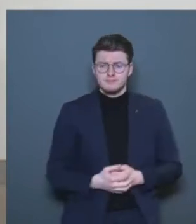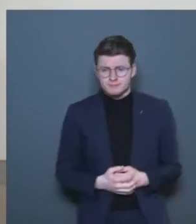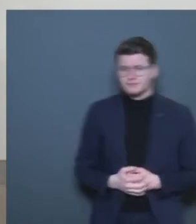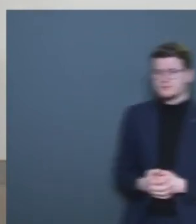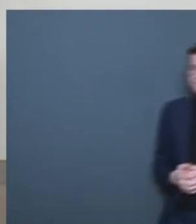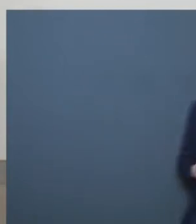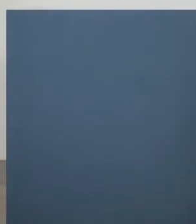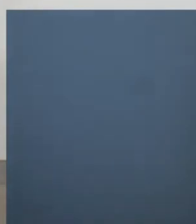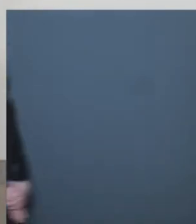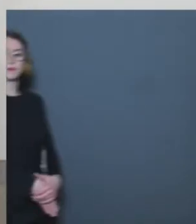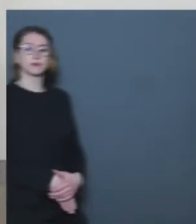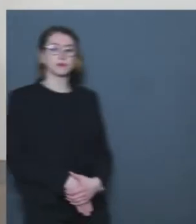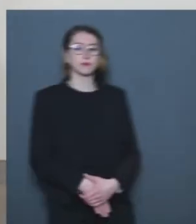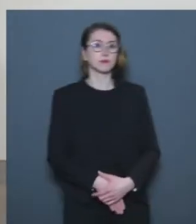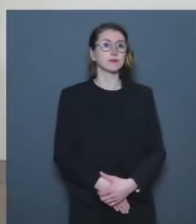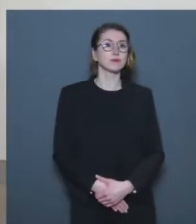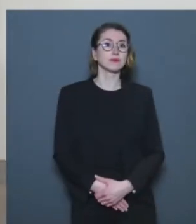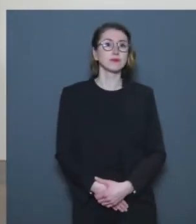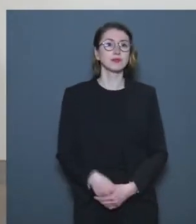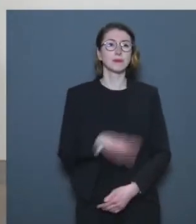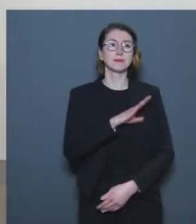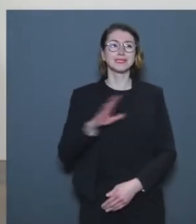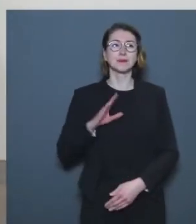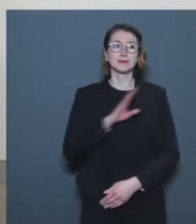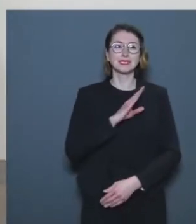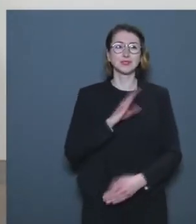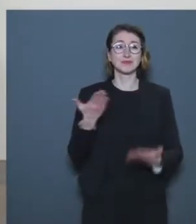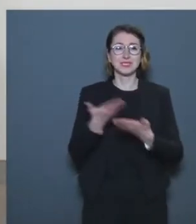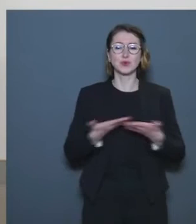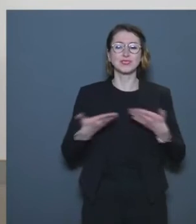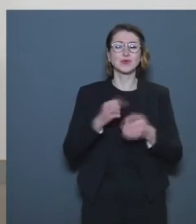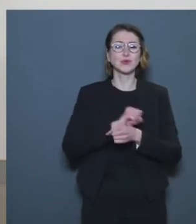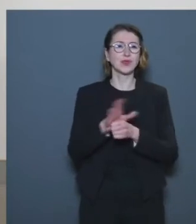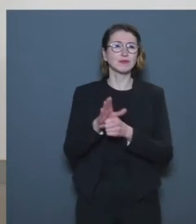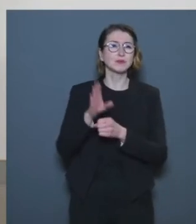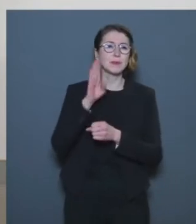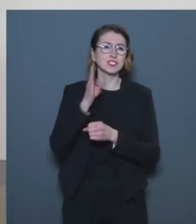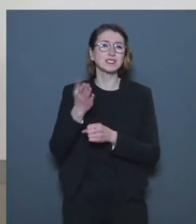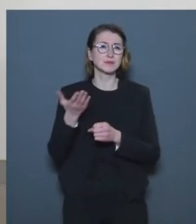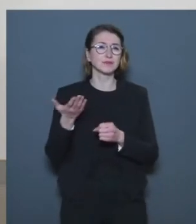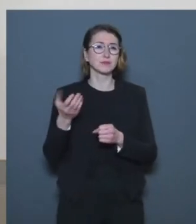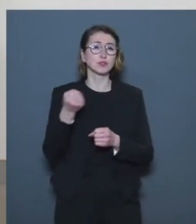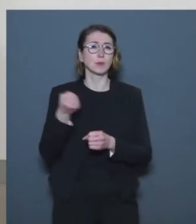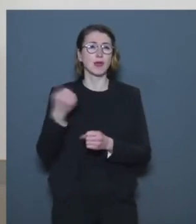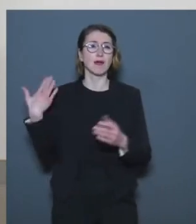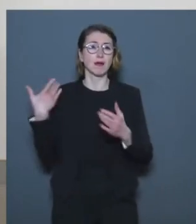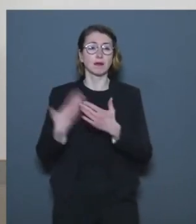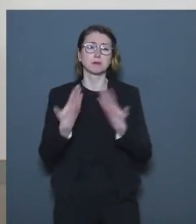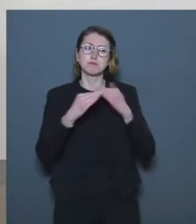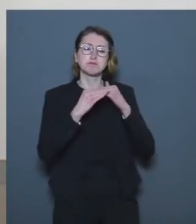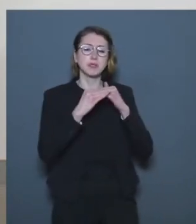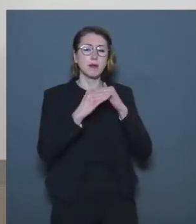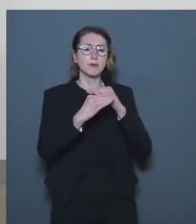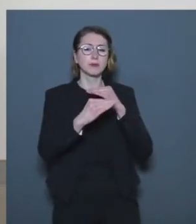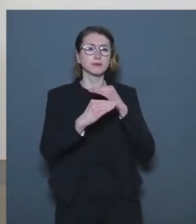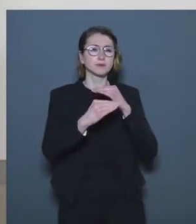La situation coronavirus dans notre pays s'est stabilisée les dernières semaines. Et si l'on compare la